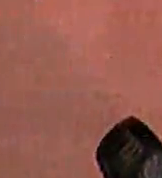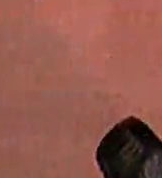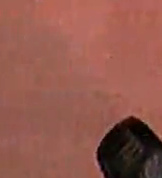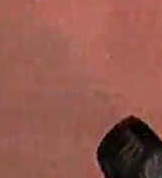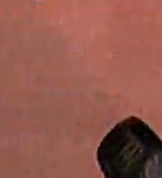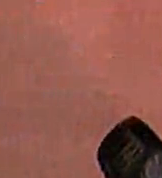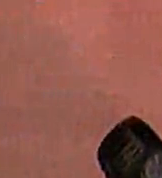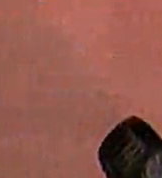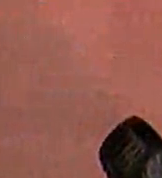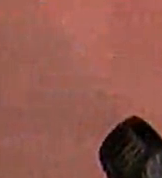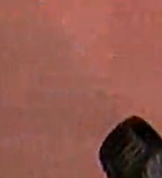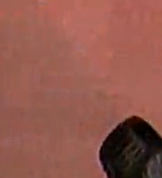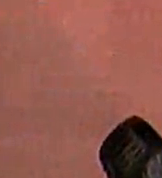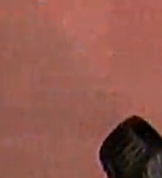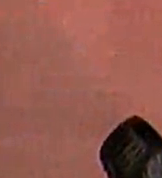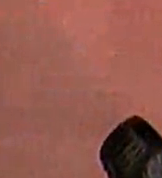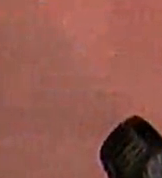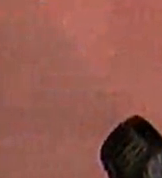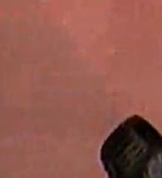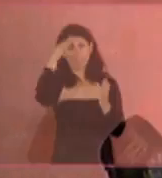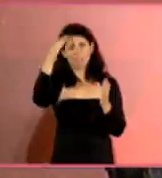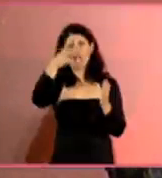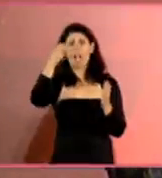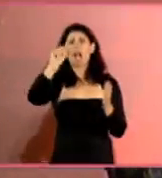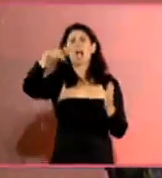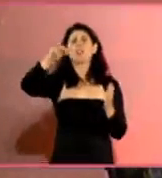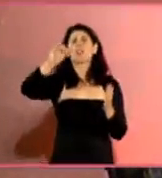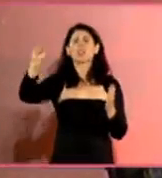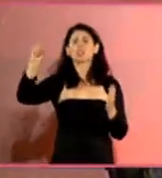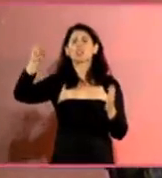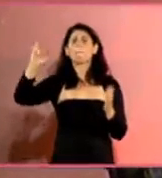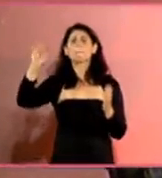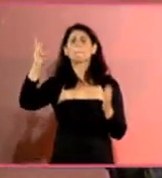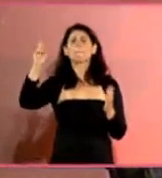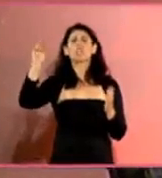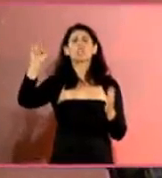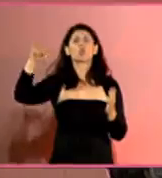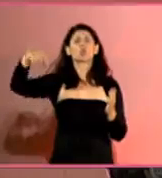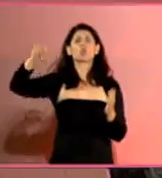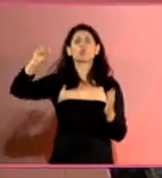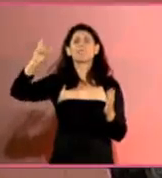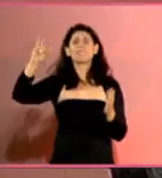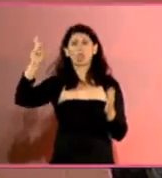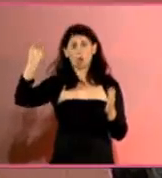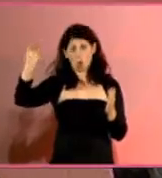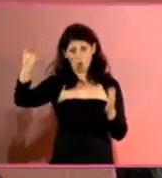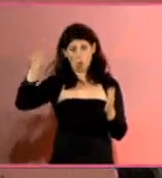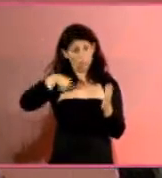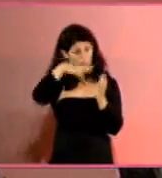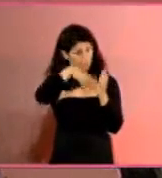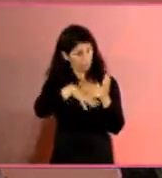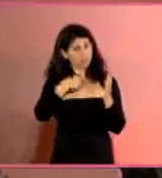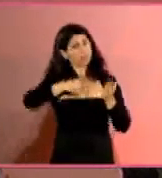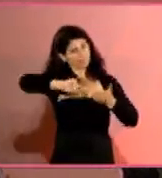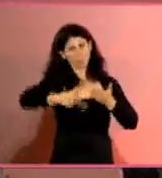Θα σας διαβάσω χαιρετισμό του Θάνου Μικρούτσικου. Ένα κείμενο το οποίο προσυπογράφω